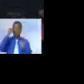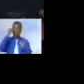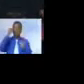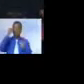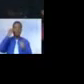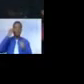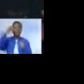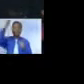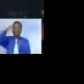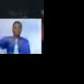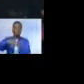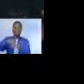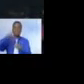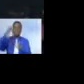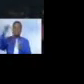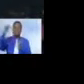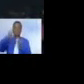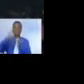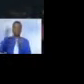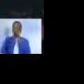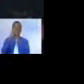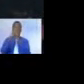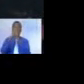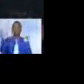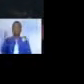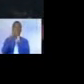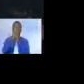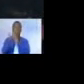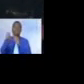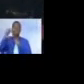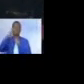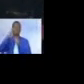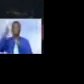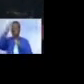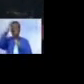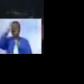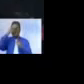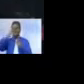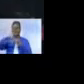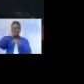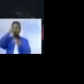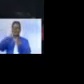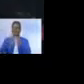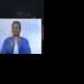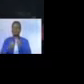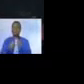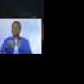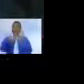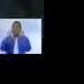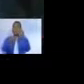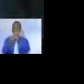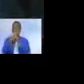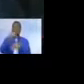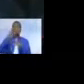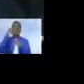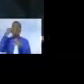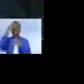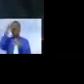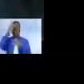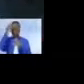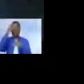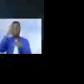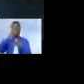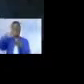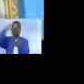Ouattara, participait à ce forum en qualité de parrain de l'initiative lancée par la CEA concernant